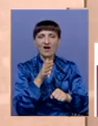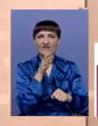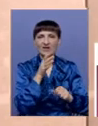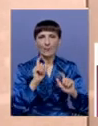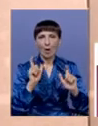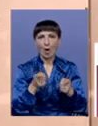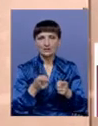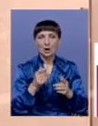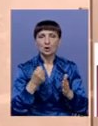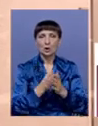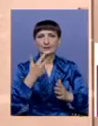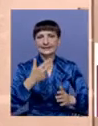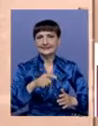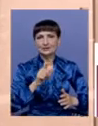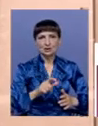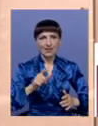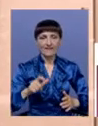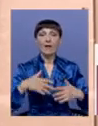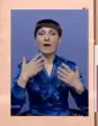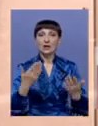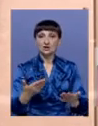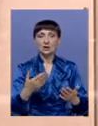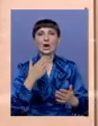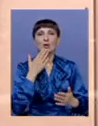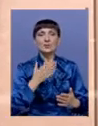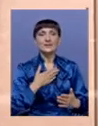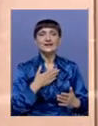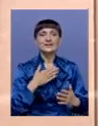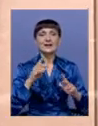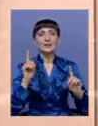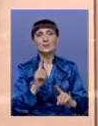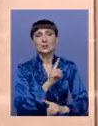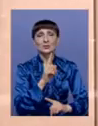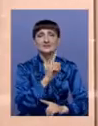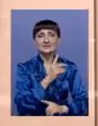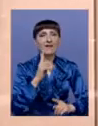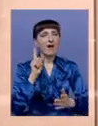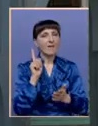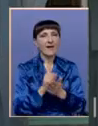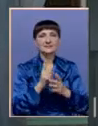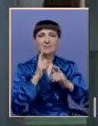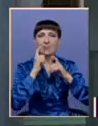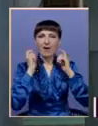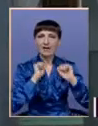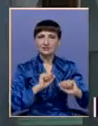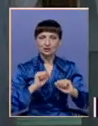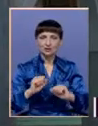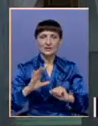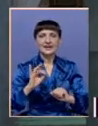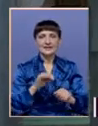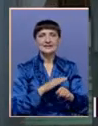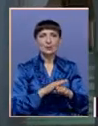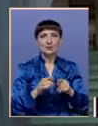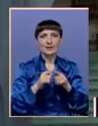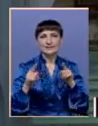любители эстетического искусства обязаны будут носить защитные маски и соблюдать социальную дистанцию. По постановлению санитарного